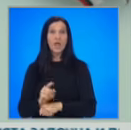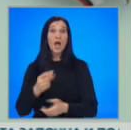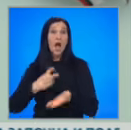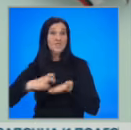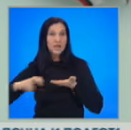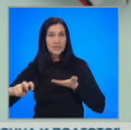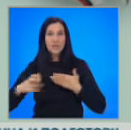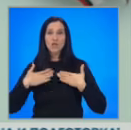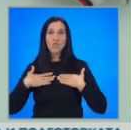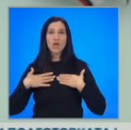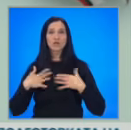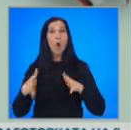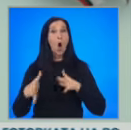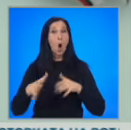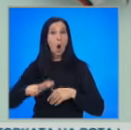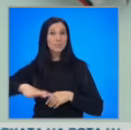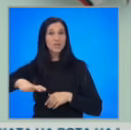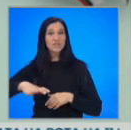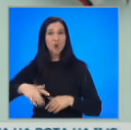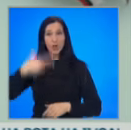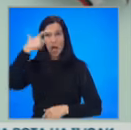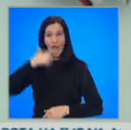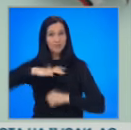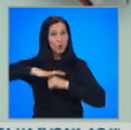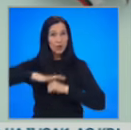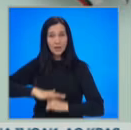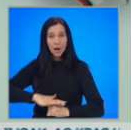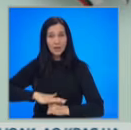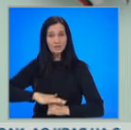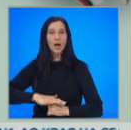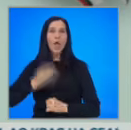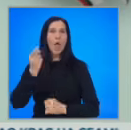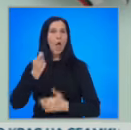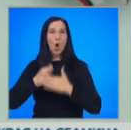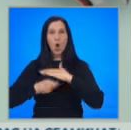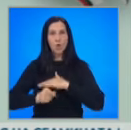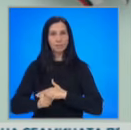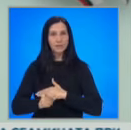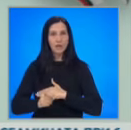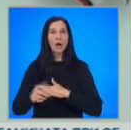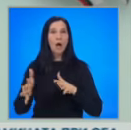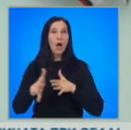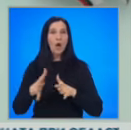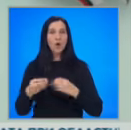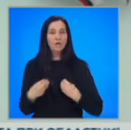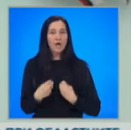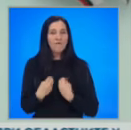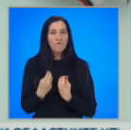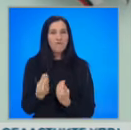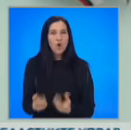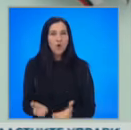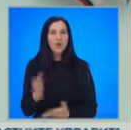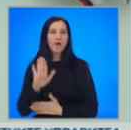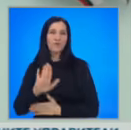излизането на нашето общество от авторитаризма и корупцията. Хората вложиха в